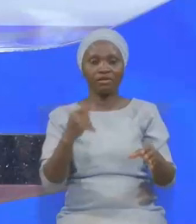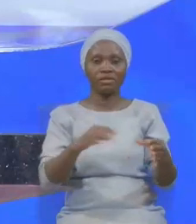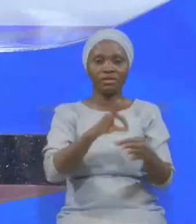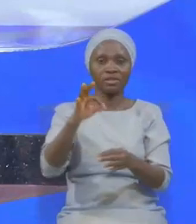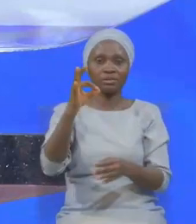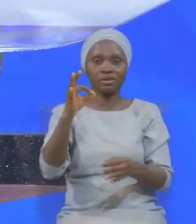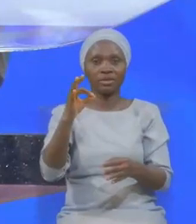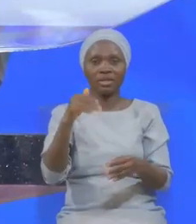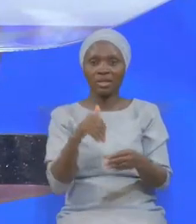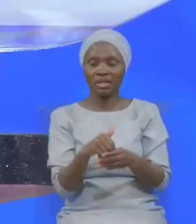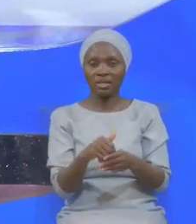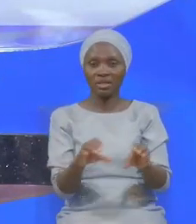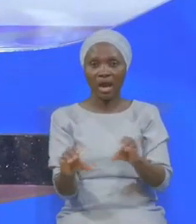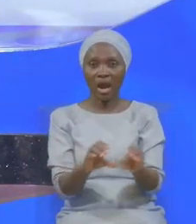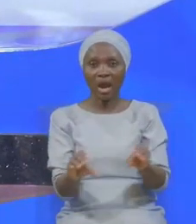Actes des Apôtres,